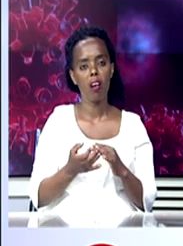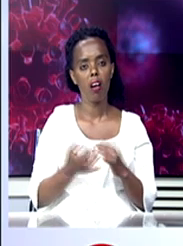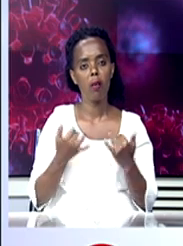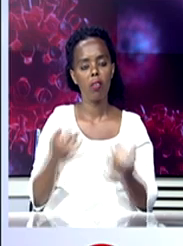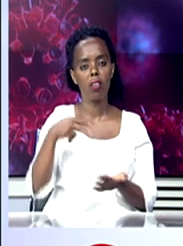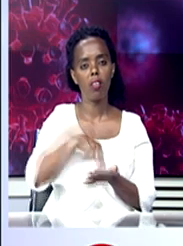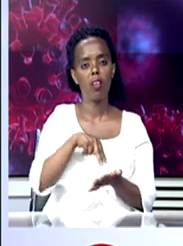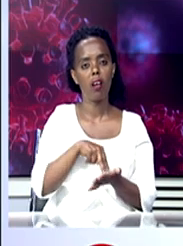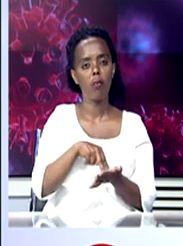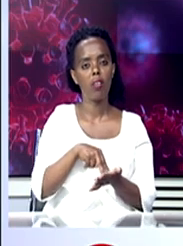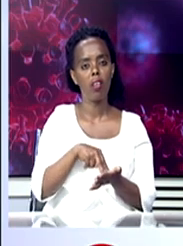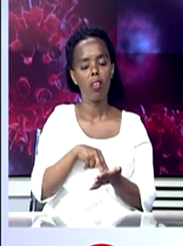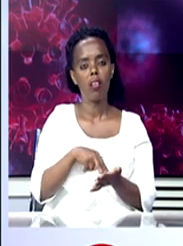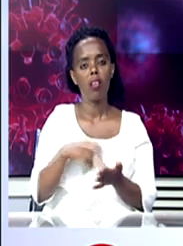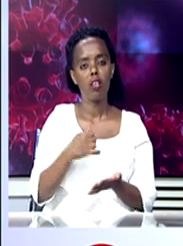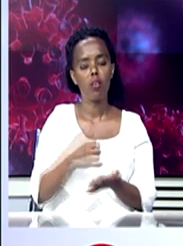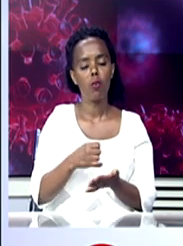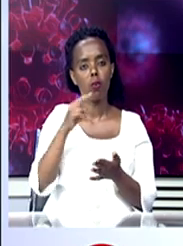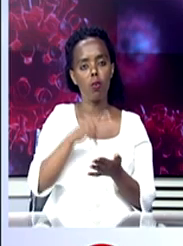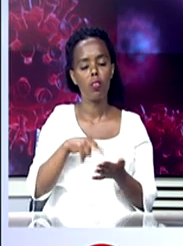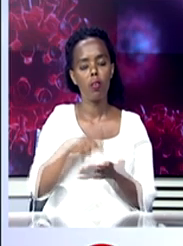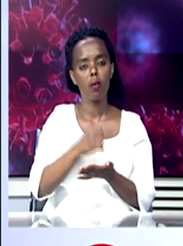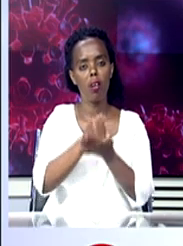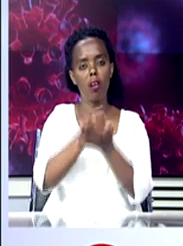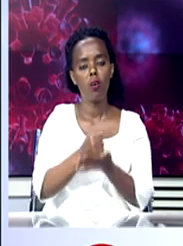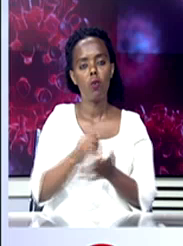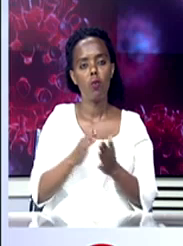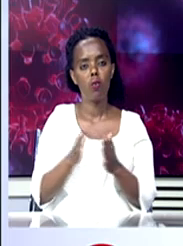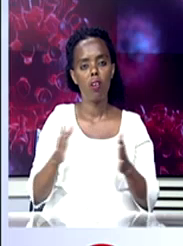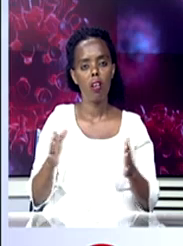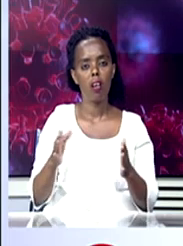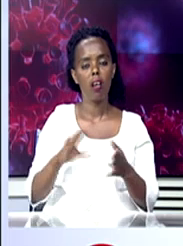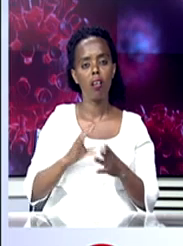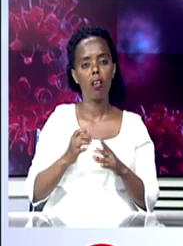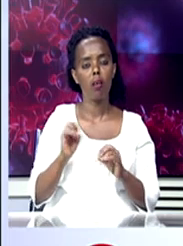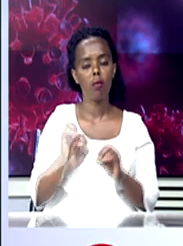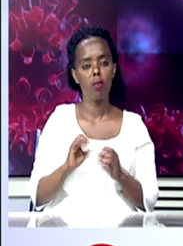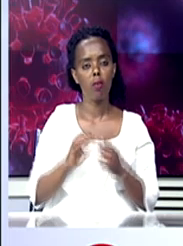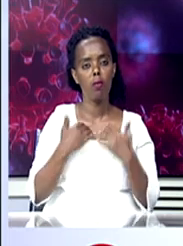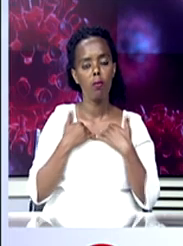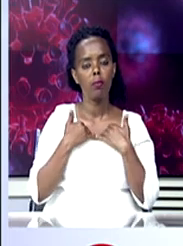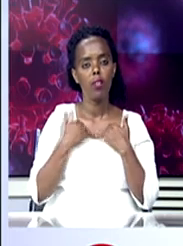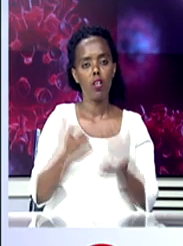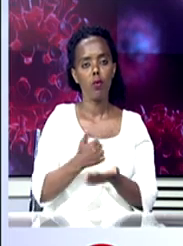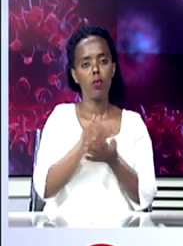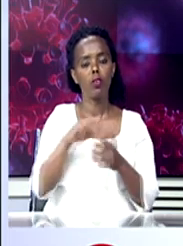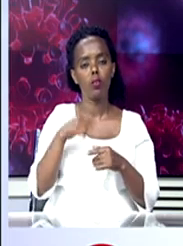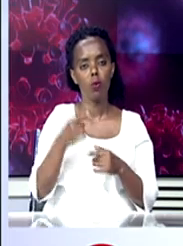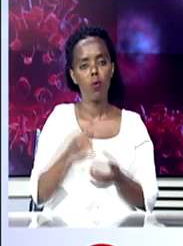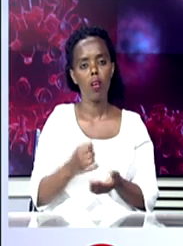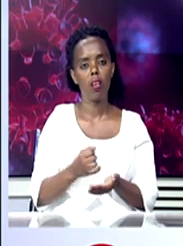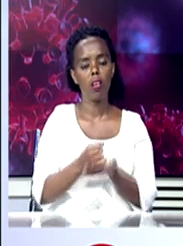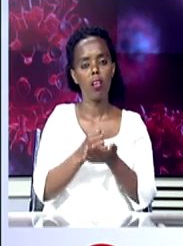sagantaa dhaabbataa akkasii sagantaa hirkoo jedhamu. Hirkoo jechuun hiikkoonsa guddaa daa'ilema addaa hin qabu garuu. Hirkoo jechuun oliif